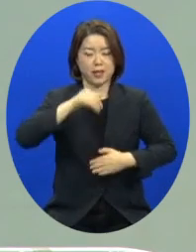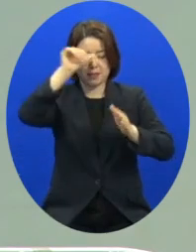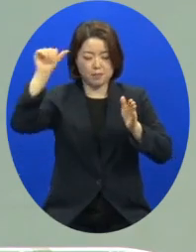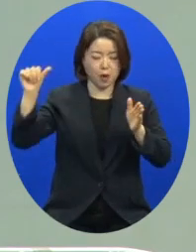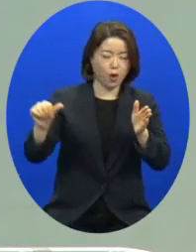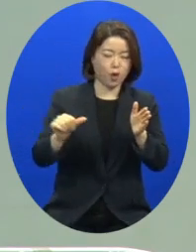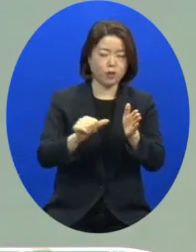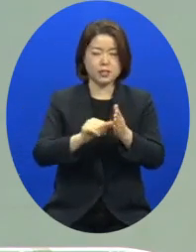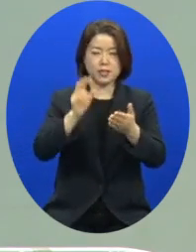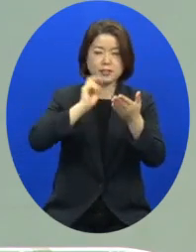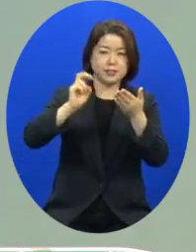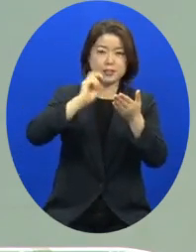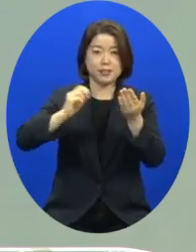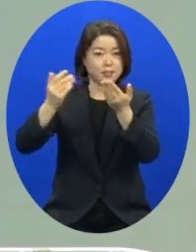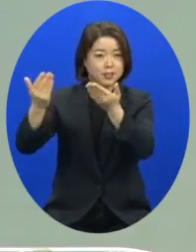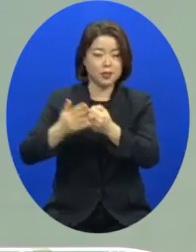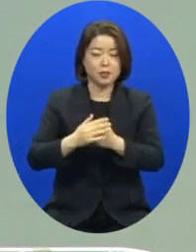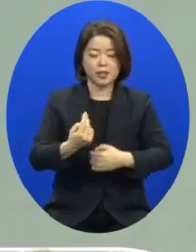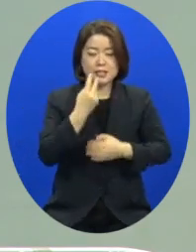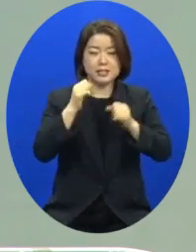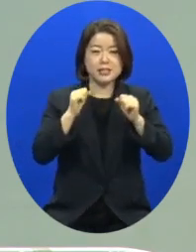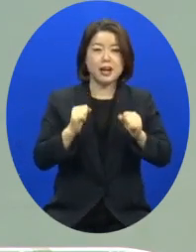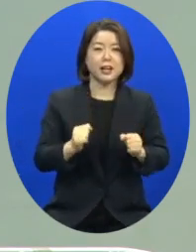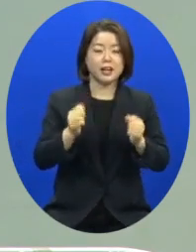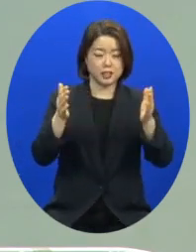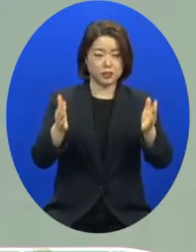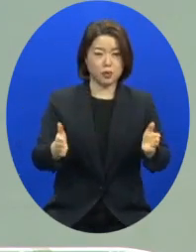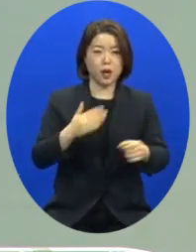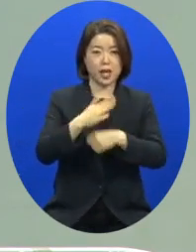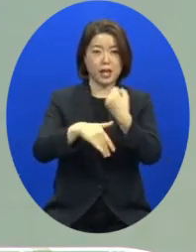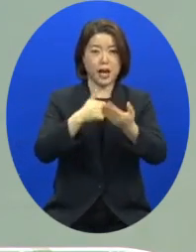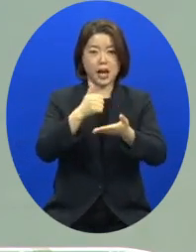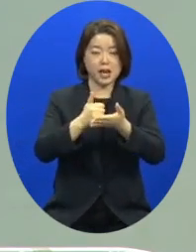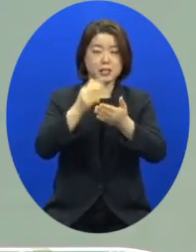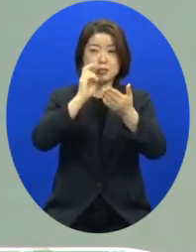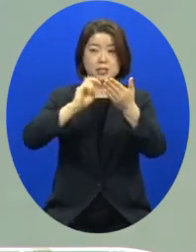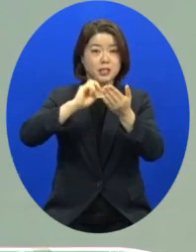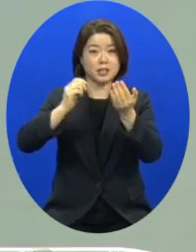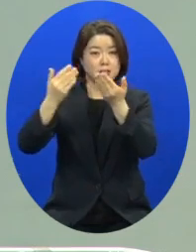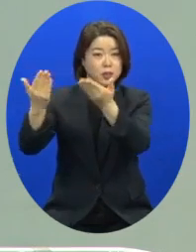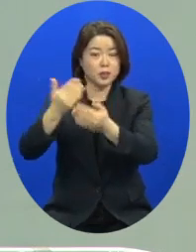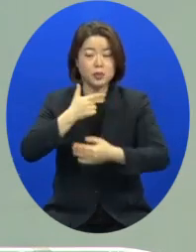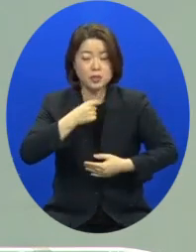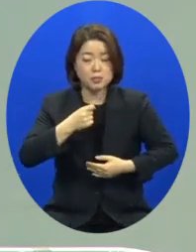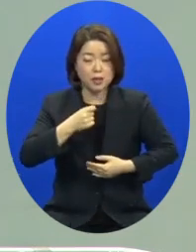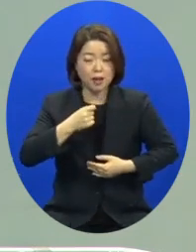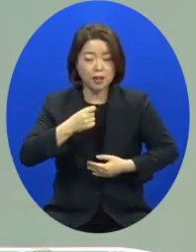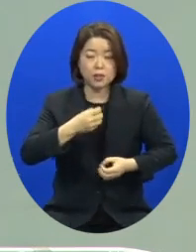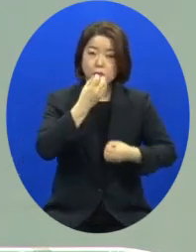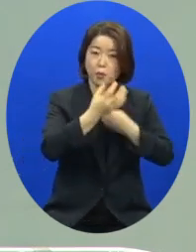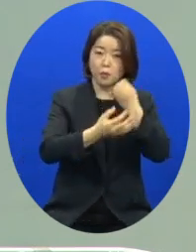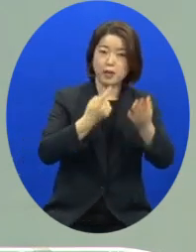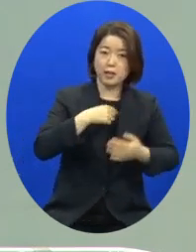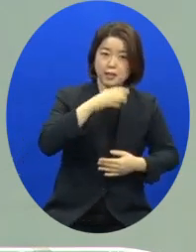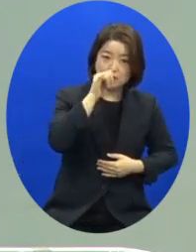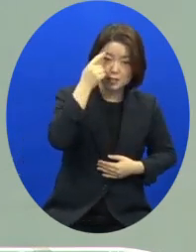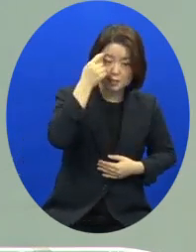평생 찬양하겠다, 살아있는 한 내가 하나님을 찬양하겠다, 이런 고백을 해보신 적이 있습니까?